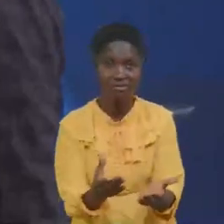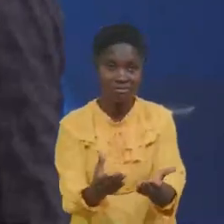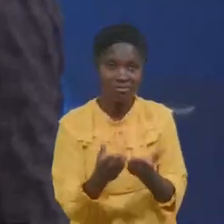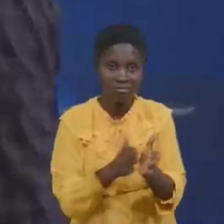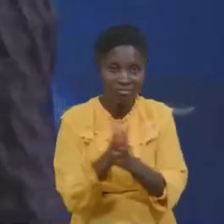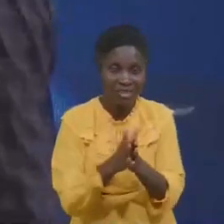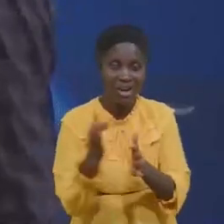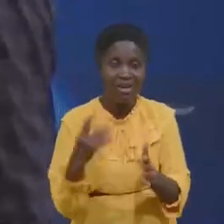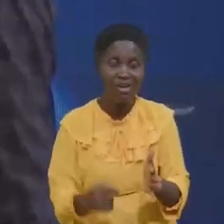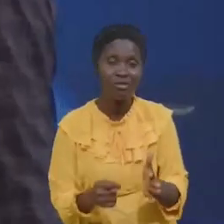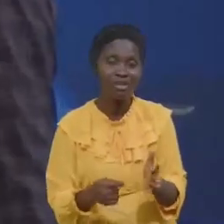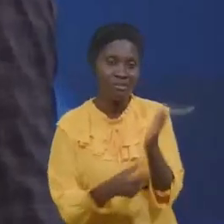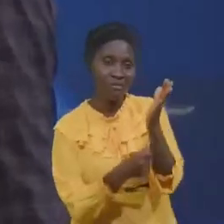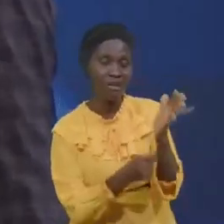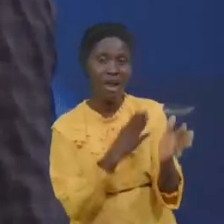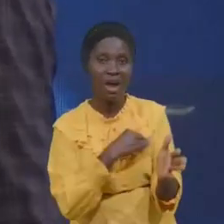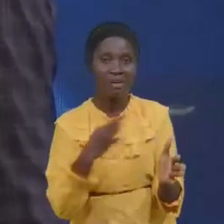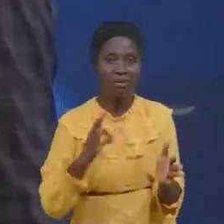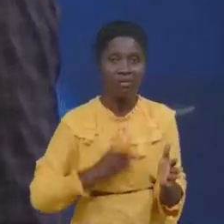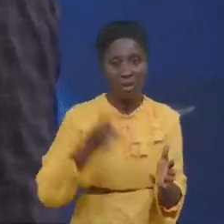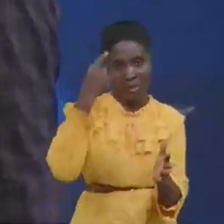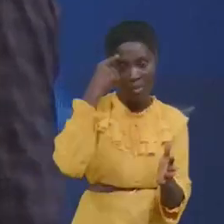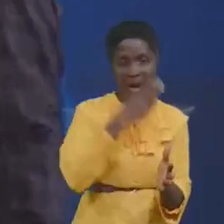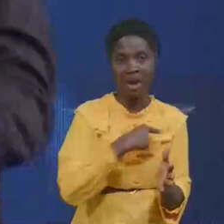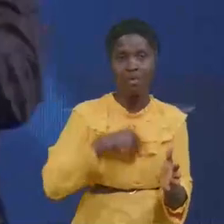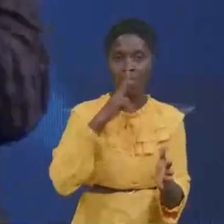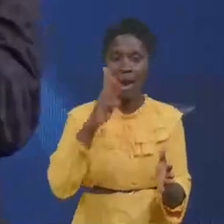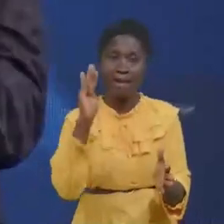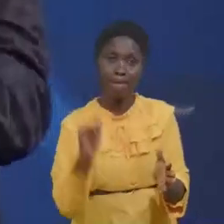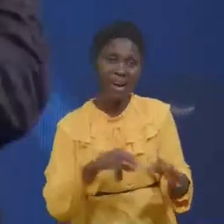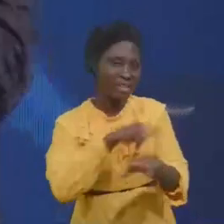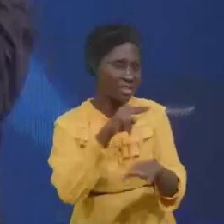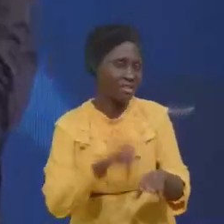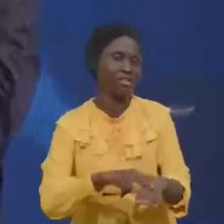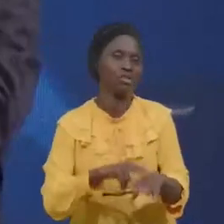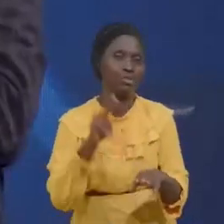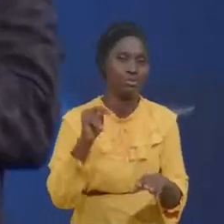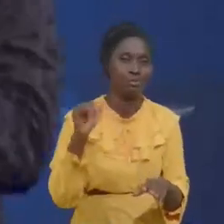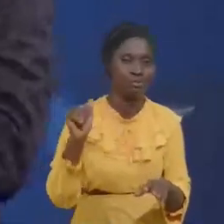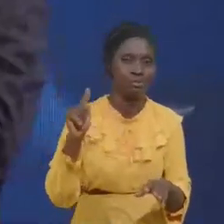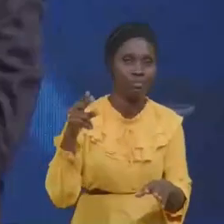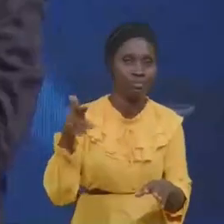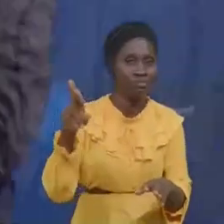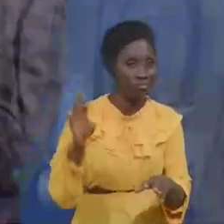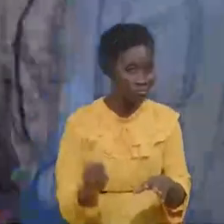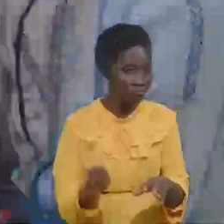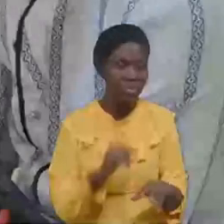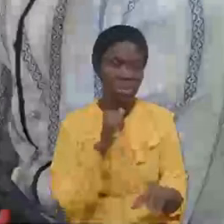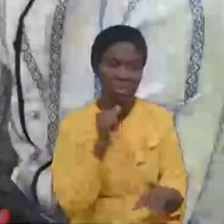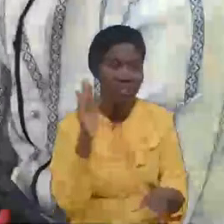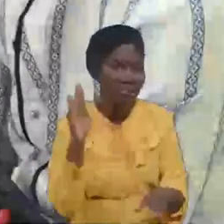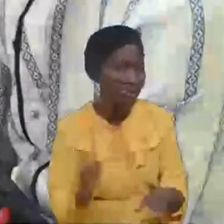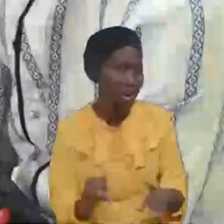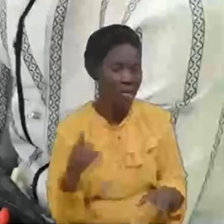nous étions par nature des enfants de colère. C'est par nature et non par influence. C'est par nature et